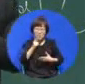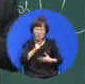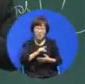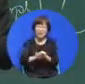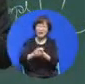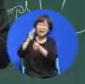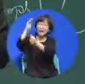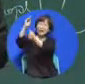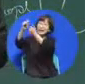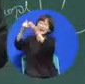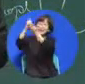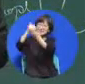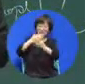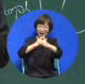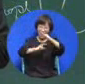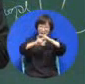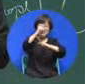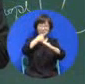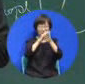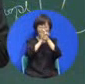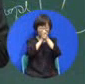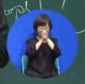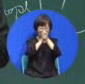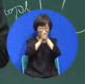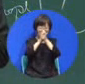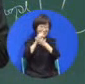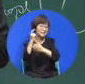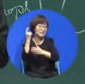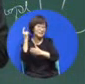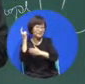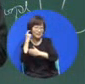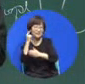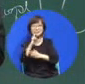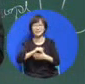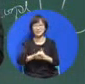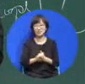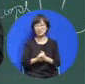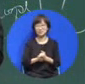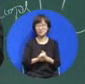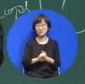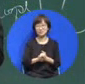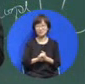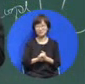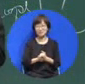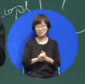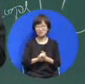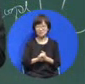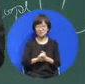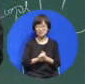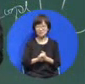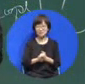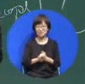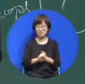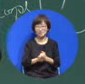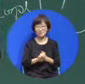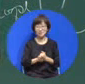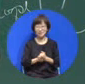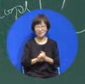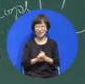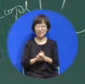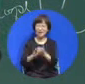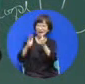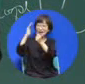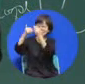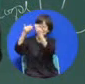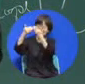say? King David said, Lord answers my prayer in the morning. 얼마나 편안합니까? How peaceful that sounds. 그거 가지고 공부하는 거예요.